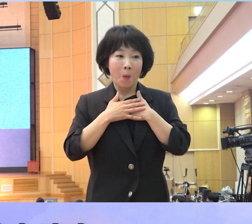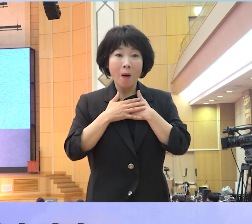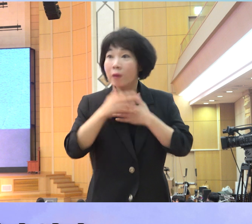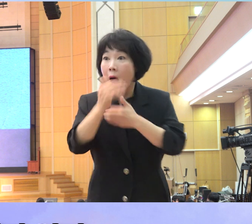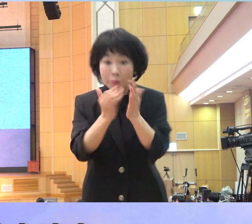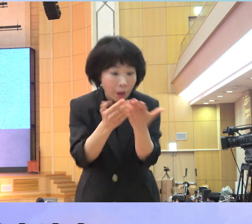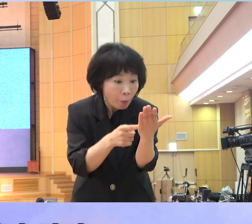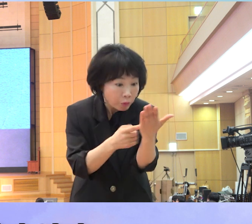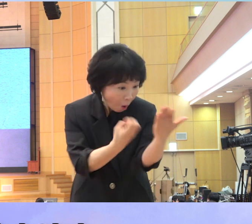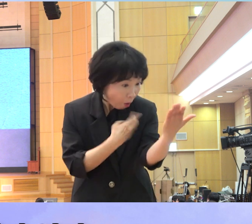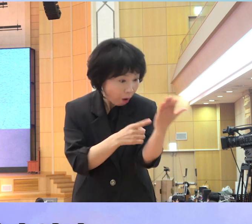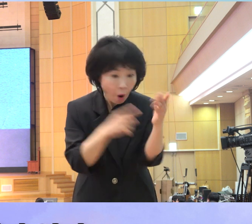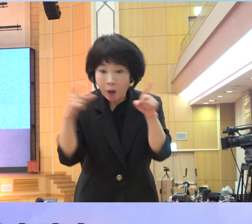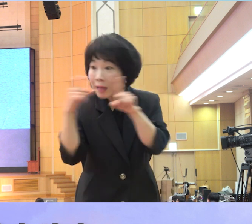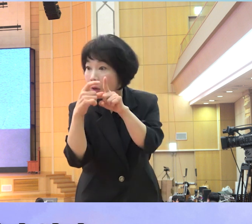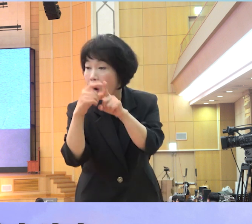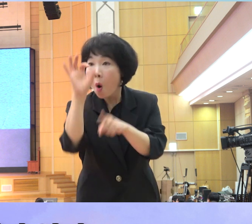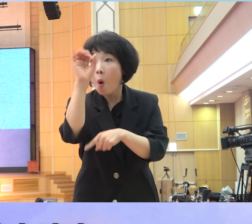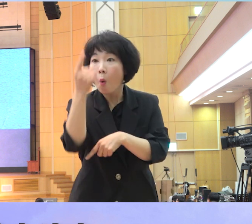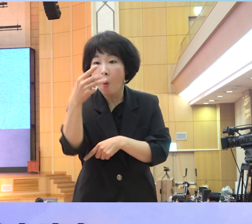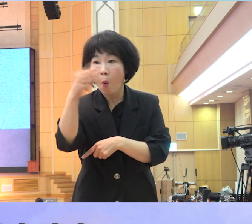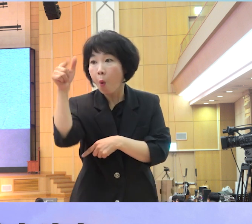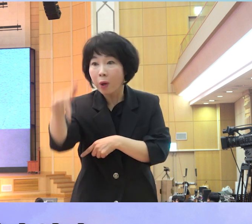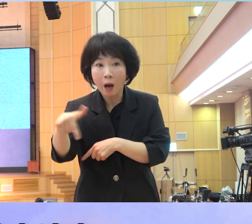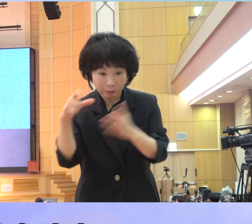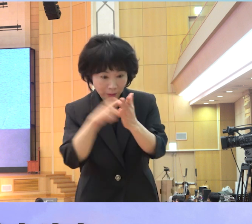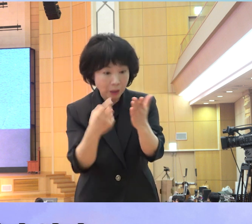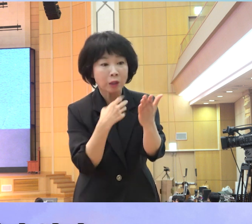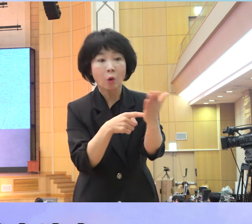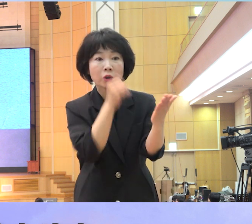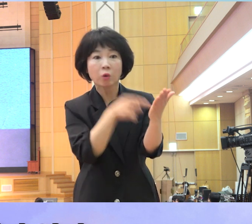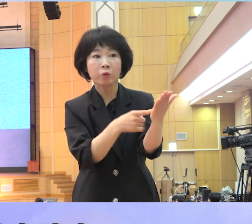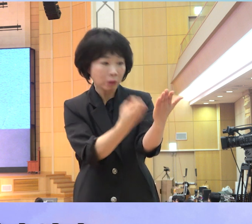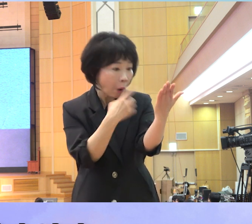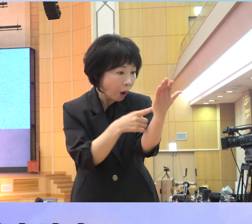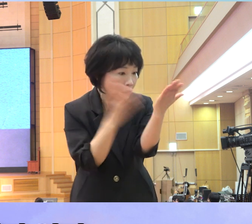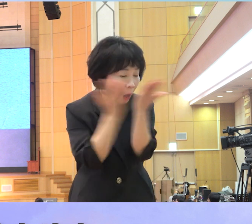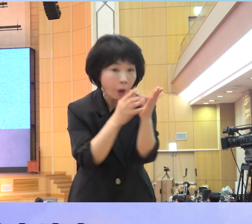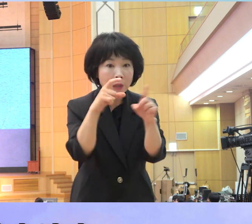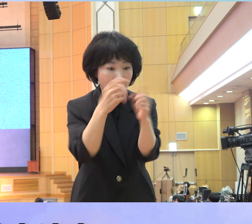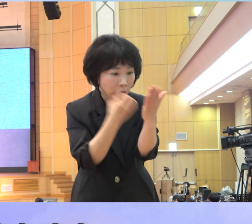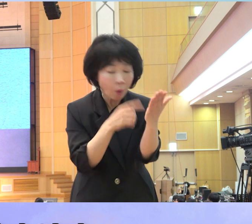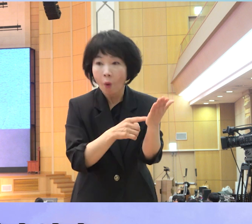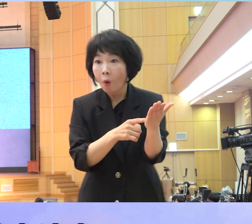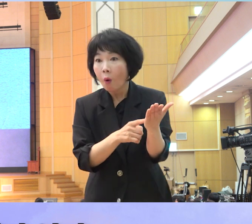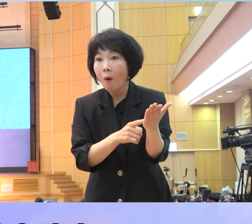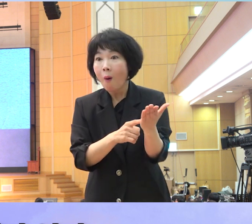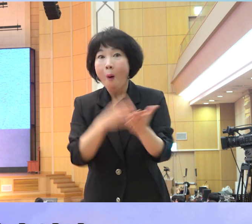성경에 나온 게 너무 신기한 거예요. 성경에 없는 말이 도대체 뭐가 있는가?